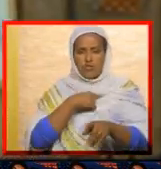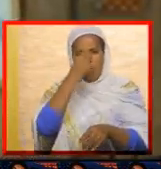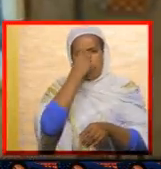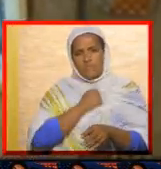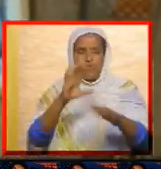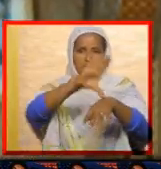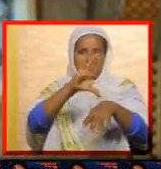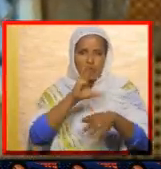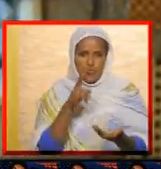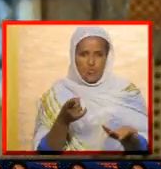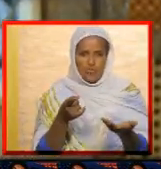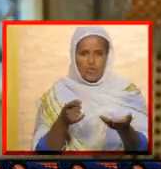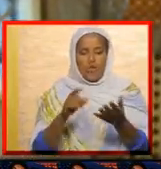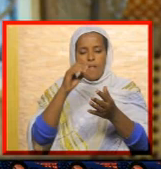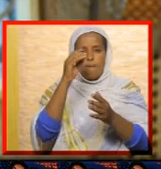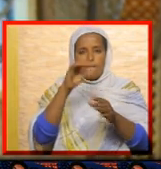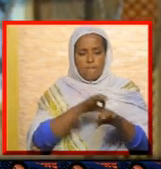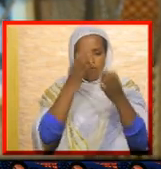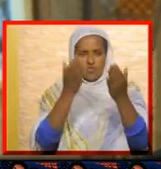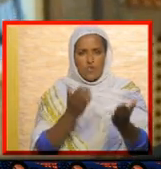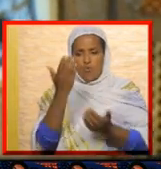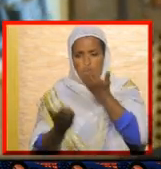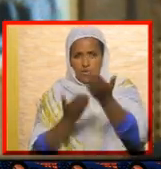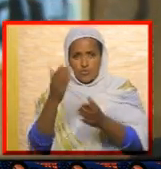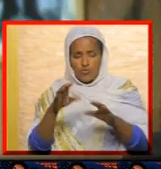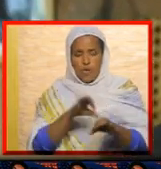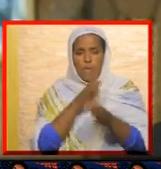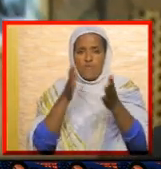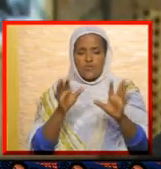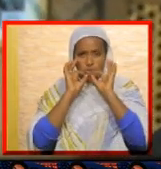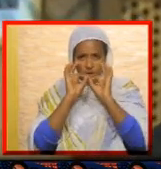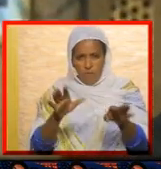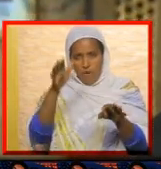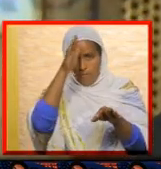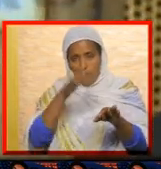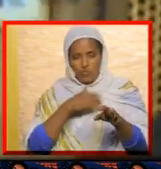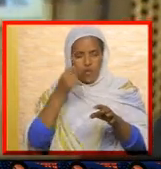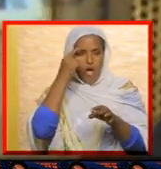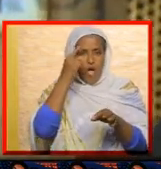ይሄ የእውቀት ማዕከል ነው። ብዙ መንፈሳውያን ምሁራንን